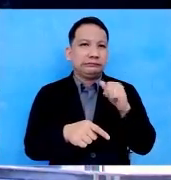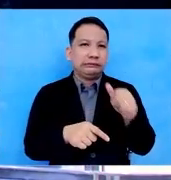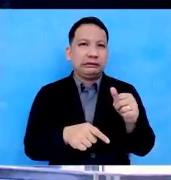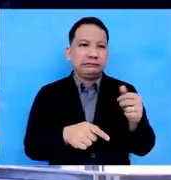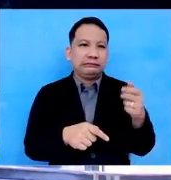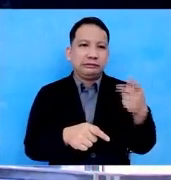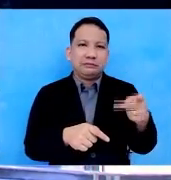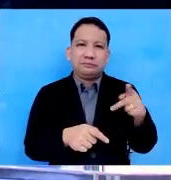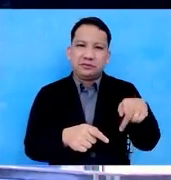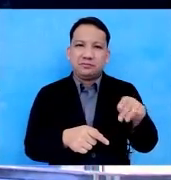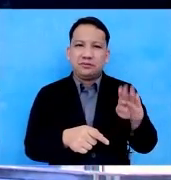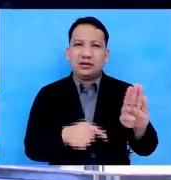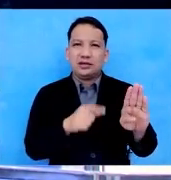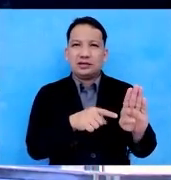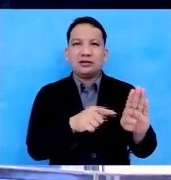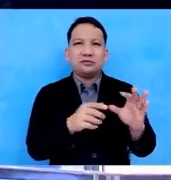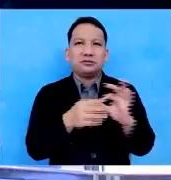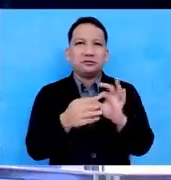matapos talunin ang koponan